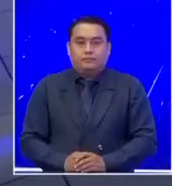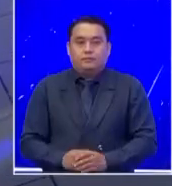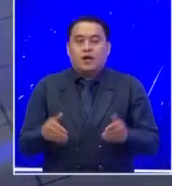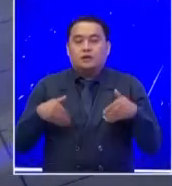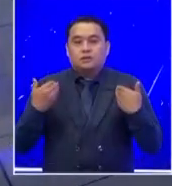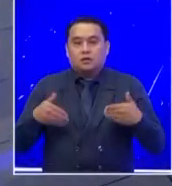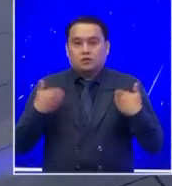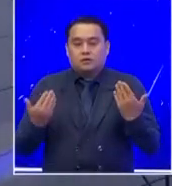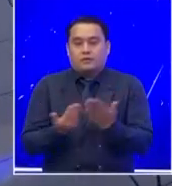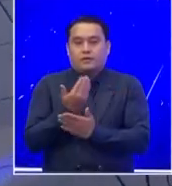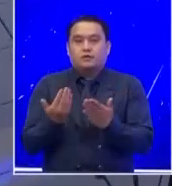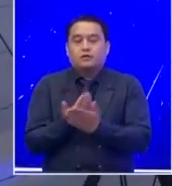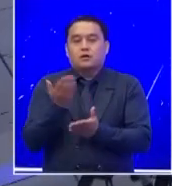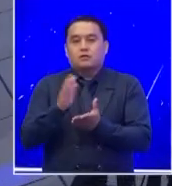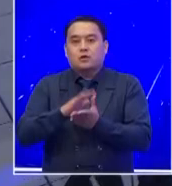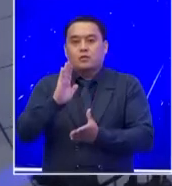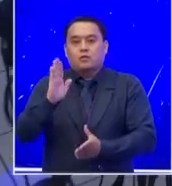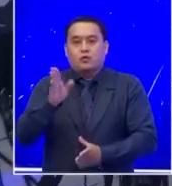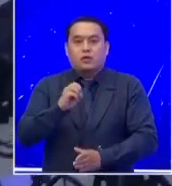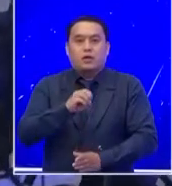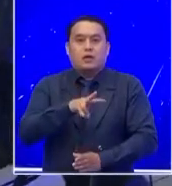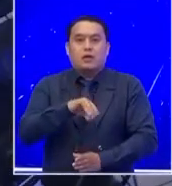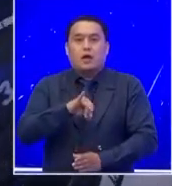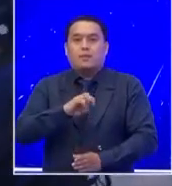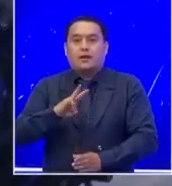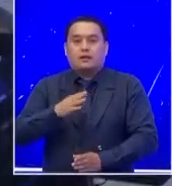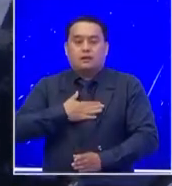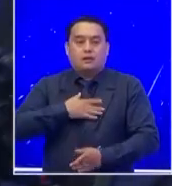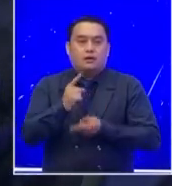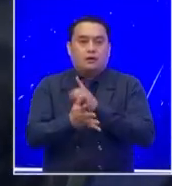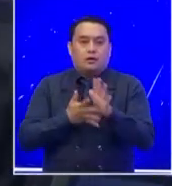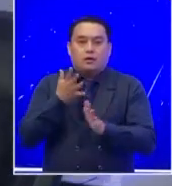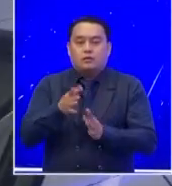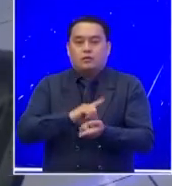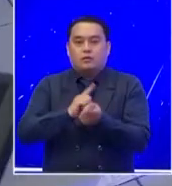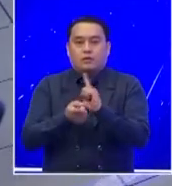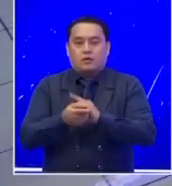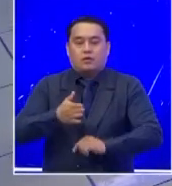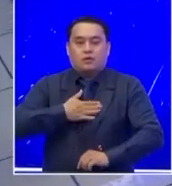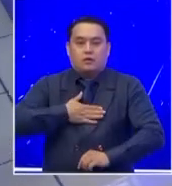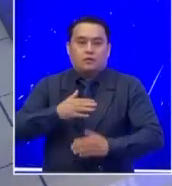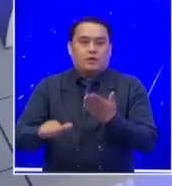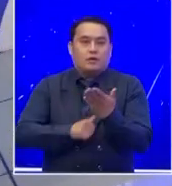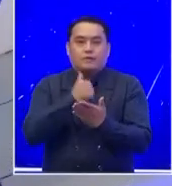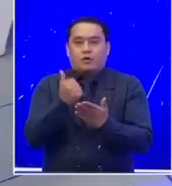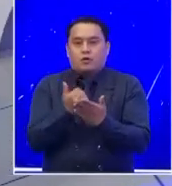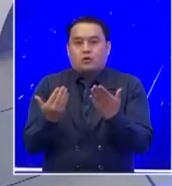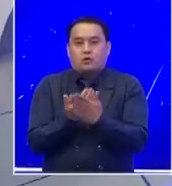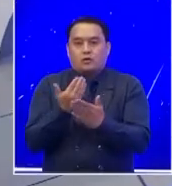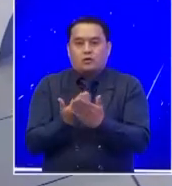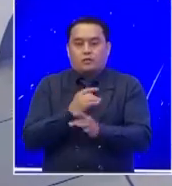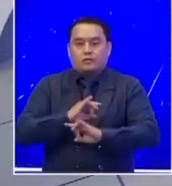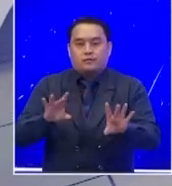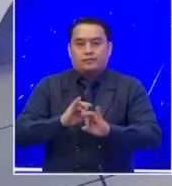Здравствуйте! Время новостей на телеканале ЖТСУ. В студии я, Ереман Раймбеков, и сурдоперевод обеспечивает мой коллега Марат Жумабеков. Смотрите